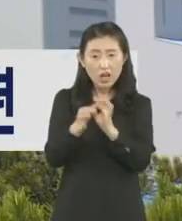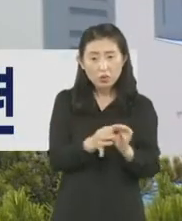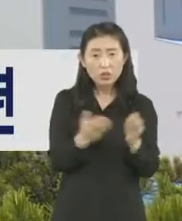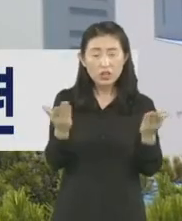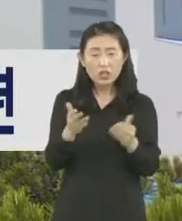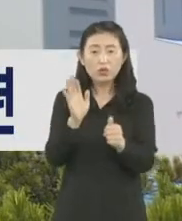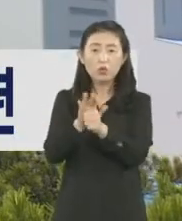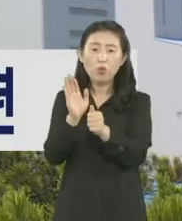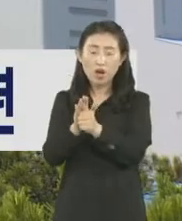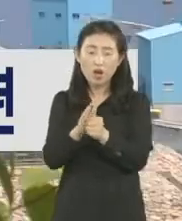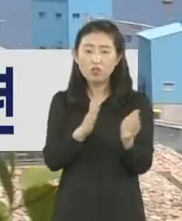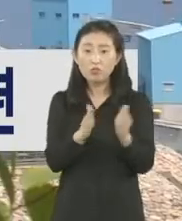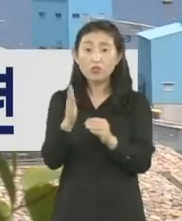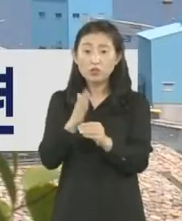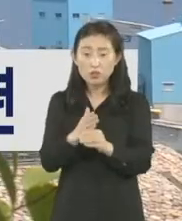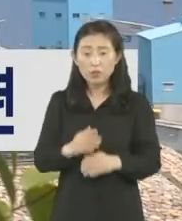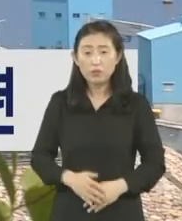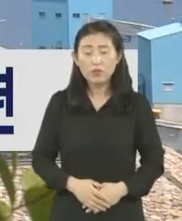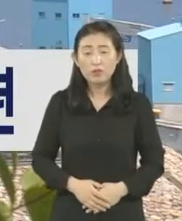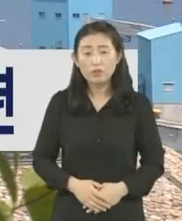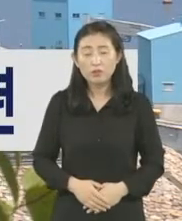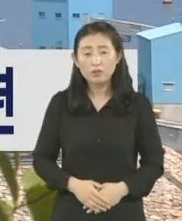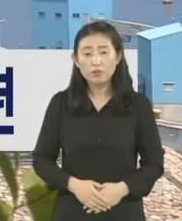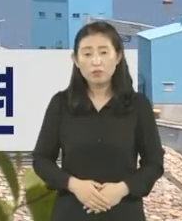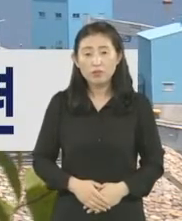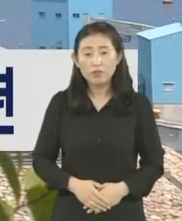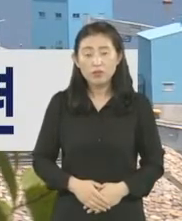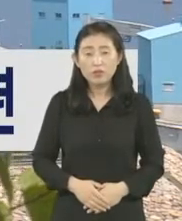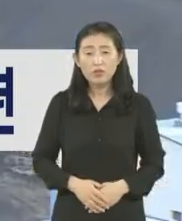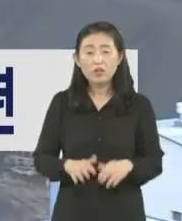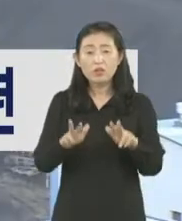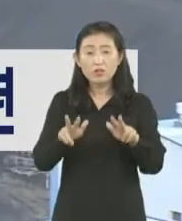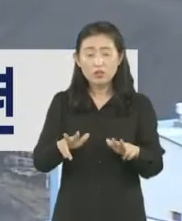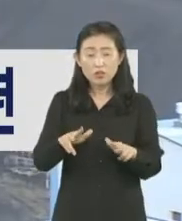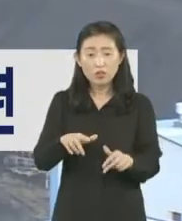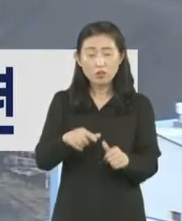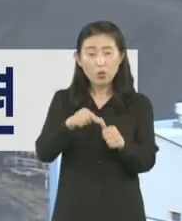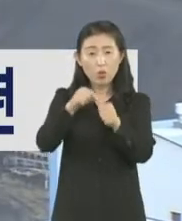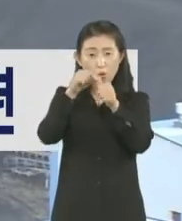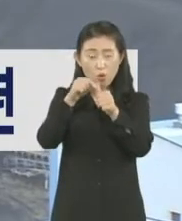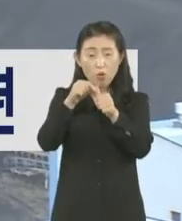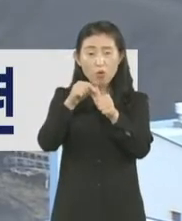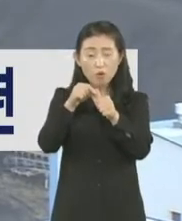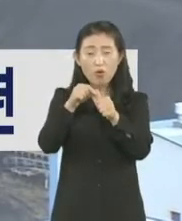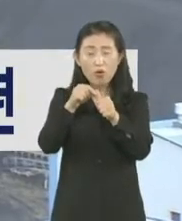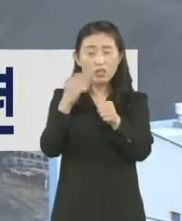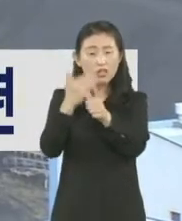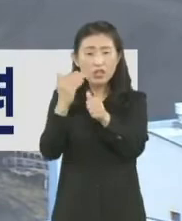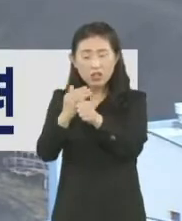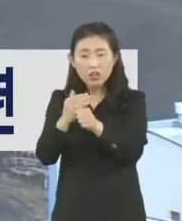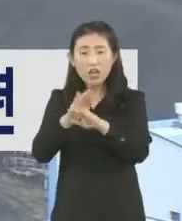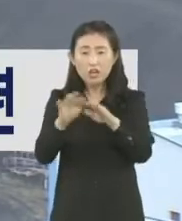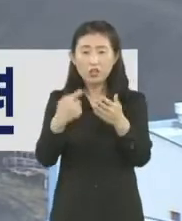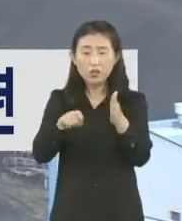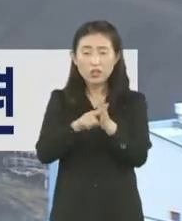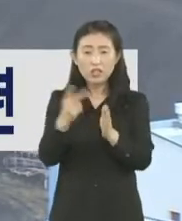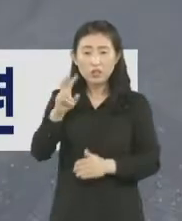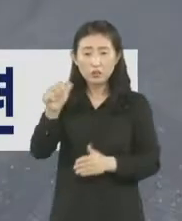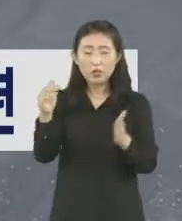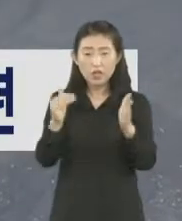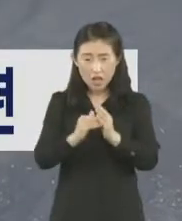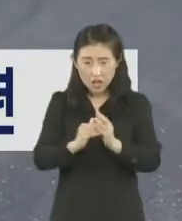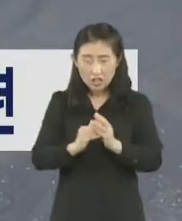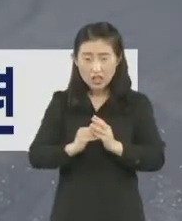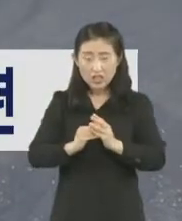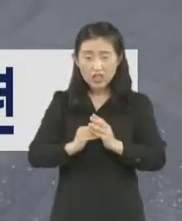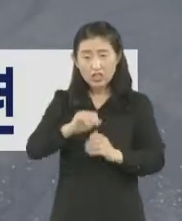입니다 충남도는 에너지 내연기관 자동차 산업의 고용 위기에 대응하기 위해 2025년까지 국비